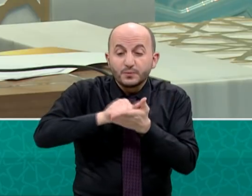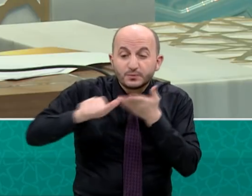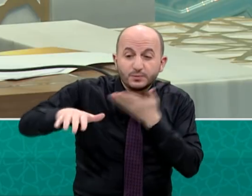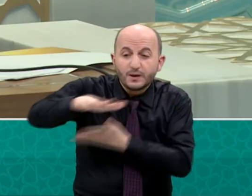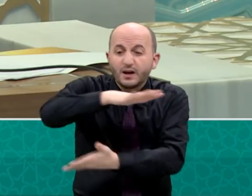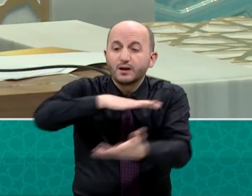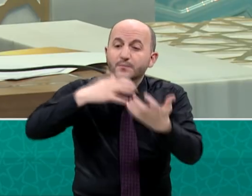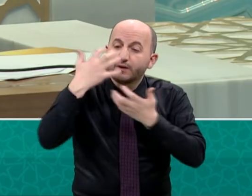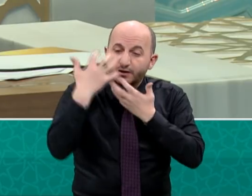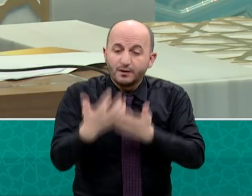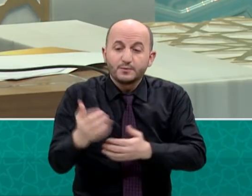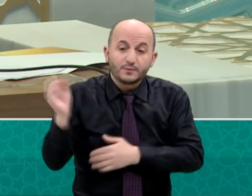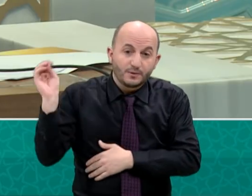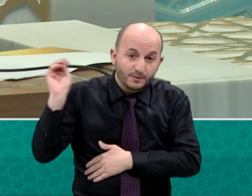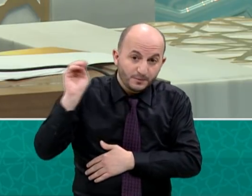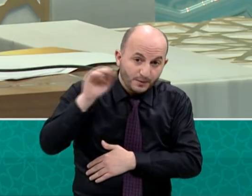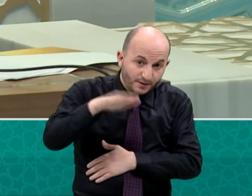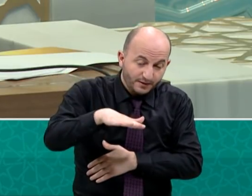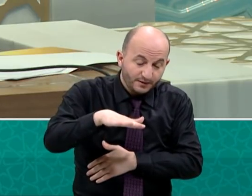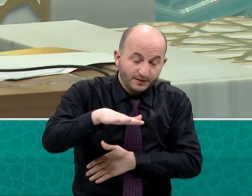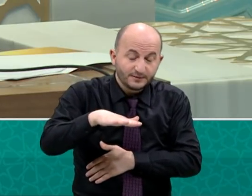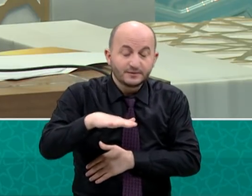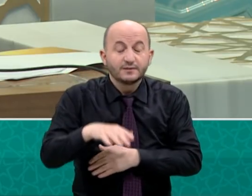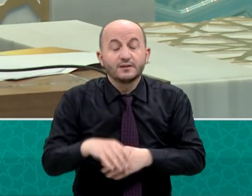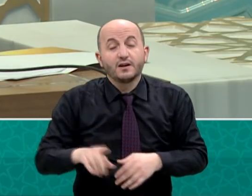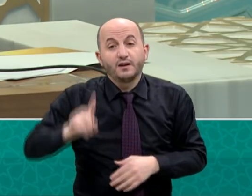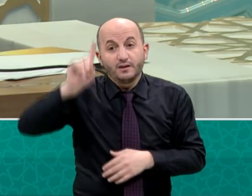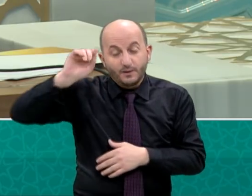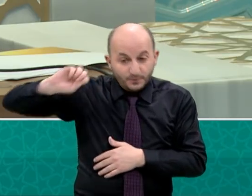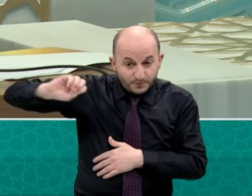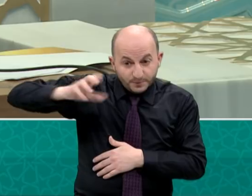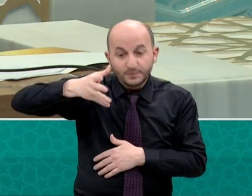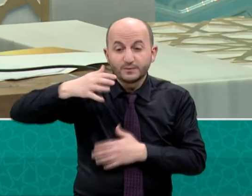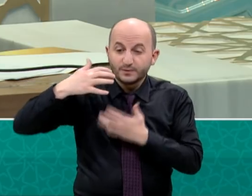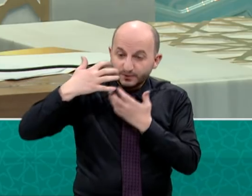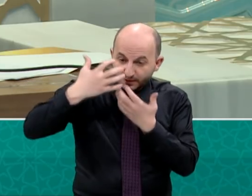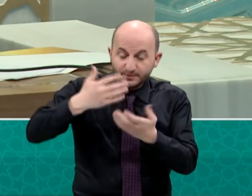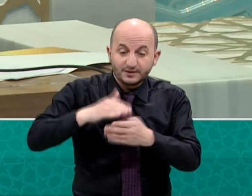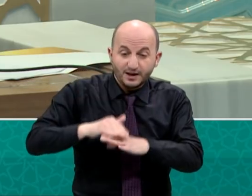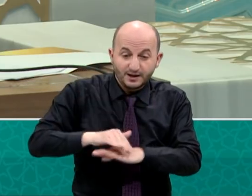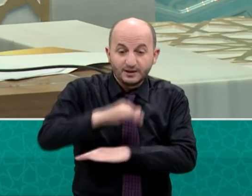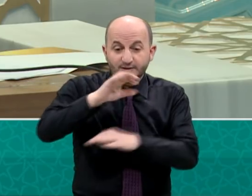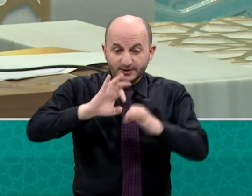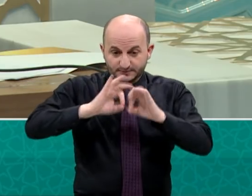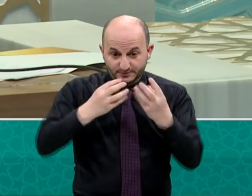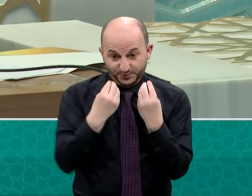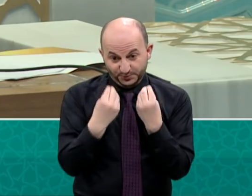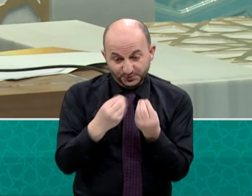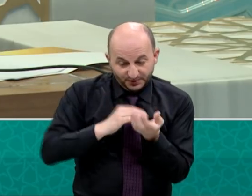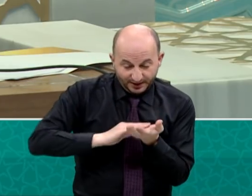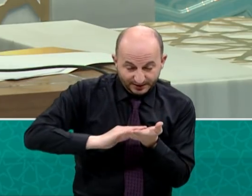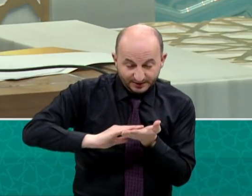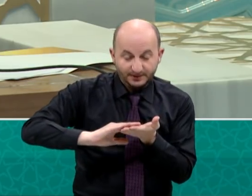olarak gönderilen ve bu Allah'ın nurunun ve rahmetinin hayatımızı nasıl